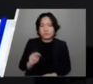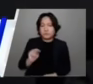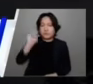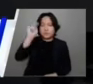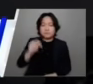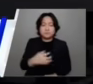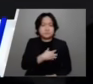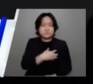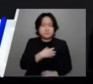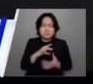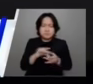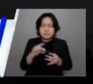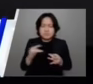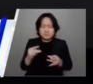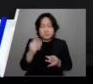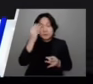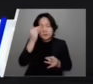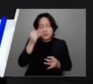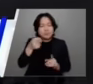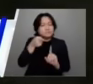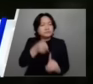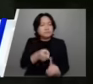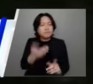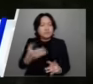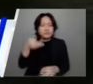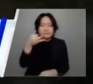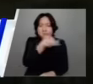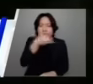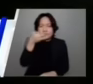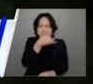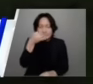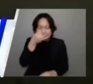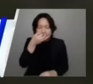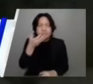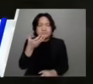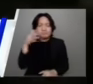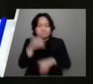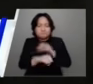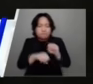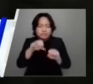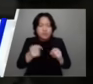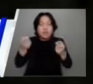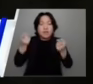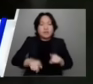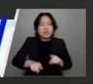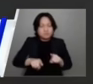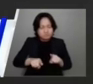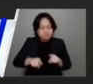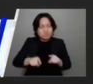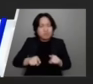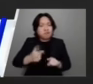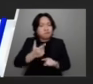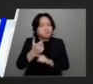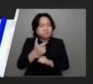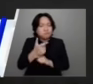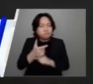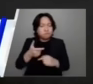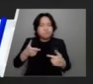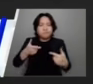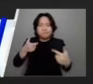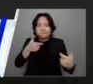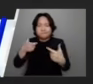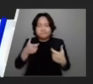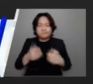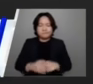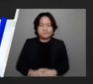drug bypass operation ito na humantong sa Barilan. Nagkaroon po tayo ng encounter kanina during the operation. Yung mga suspecter